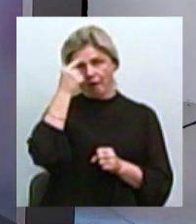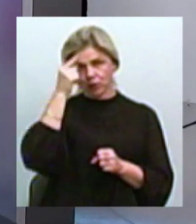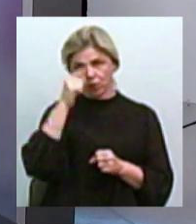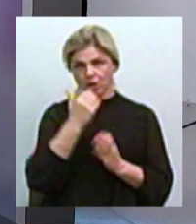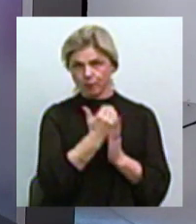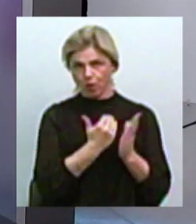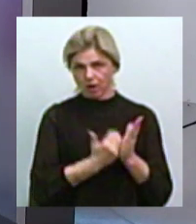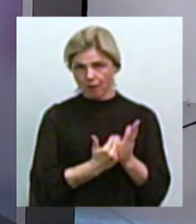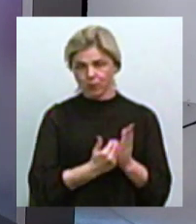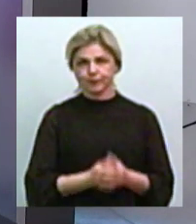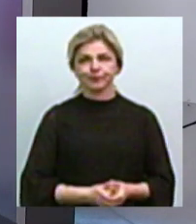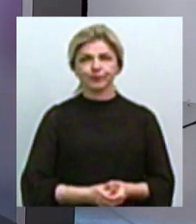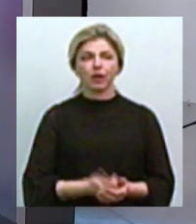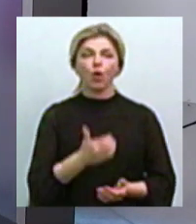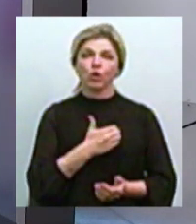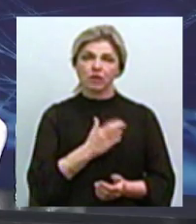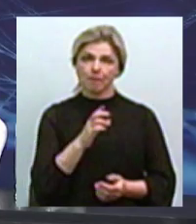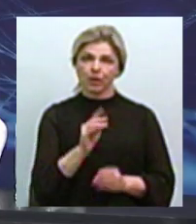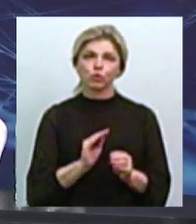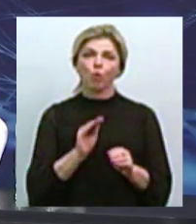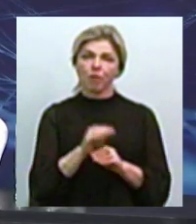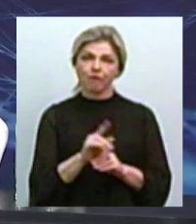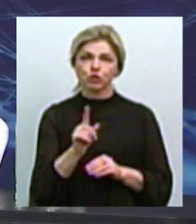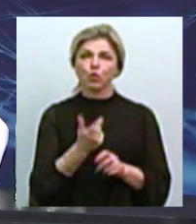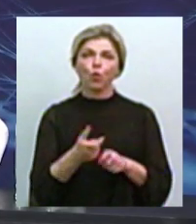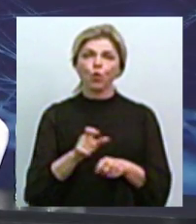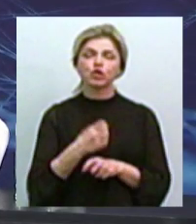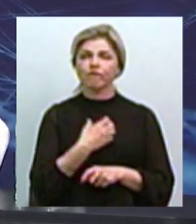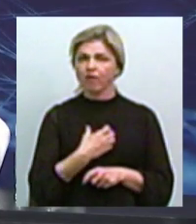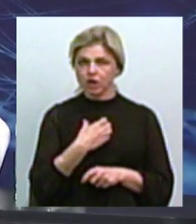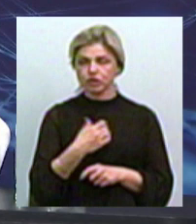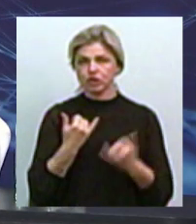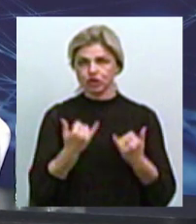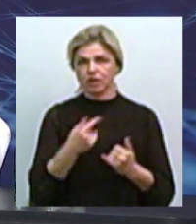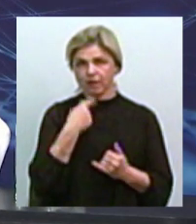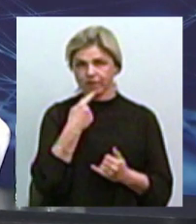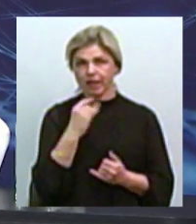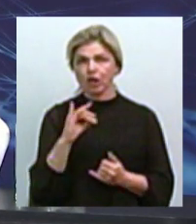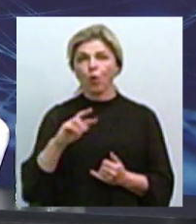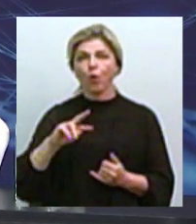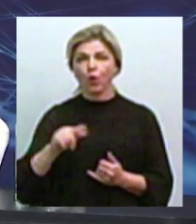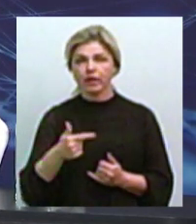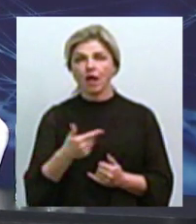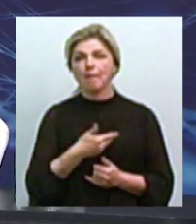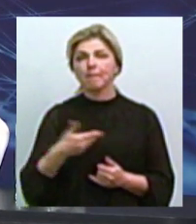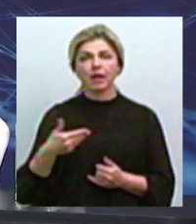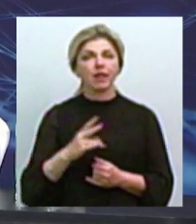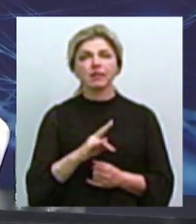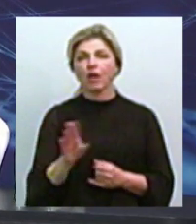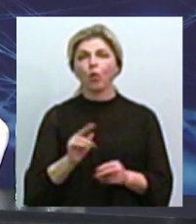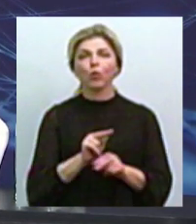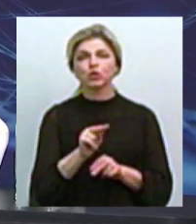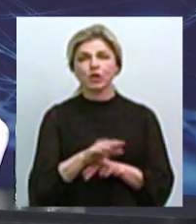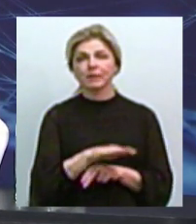здорово. Хотелось бы добавить, что очень важную и ценную вещь сказал сейчас Игорь Ковнишер о том, что мы не учим детей